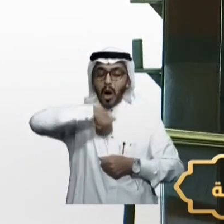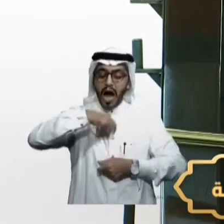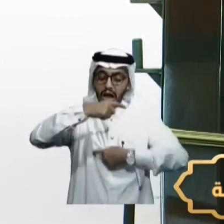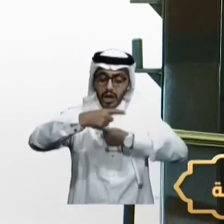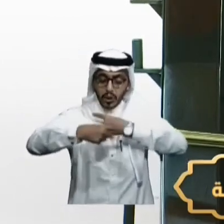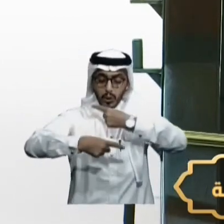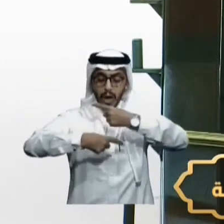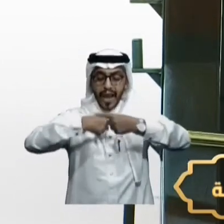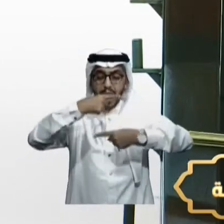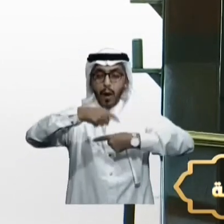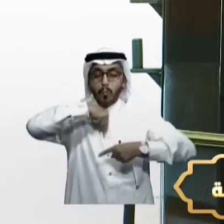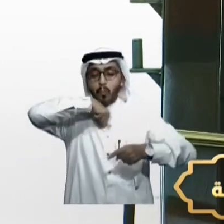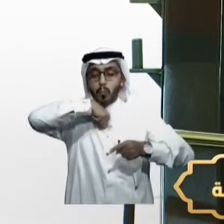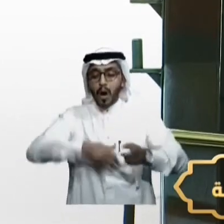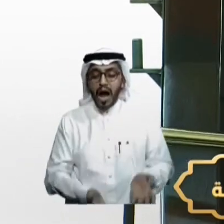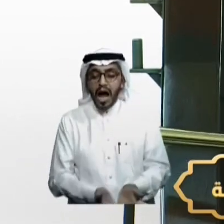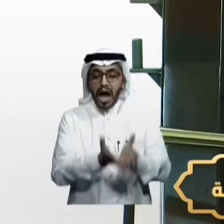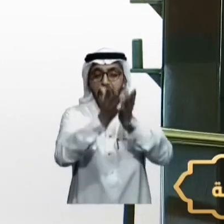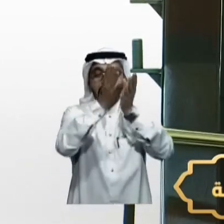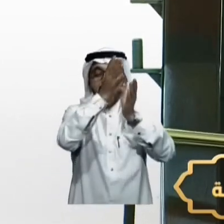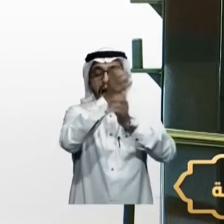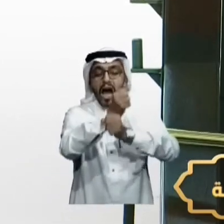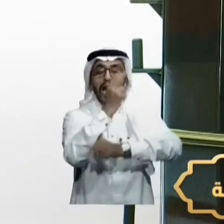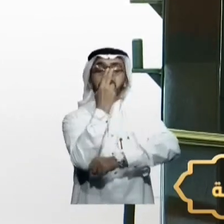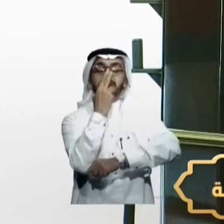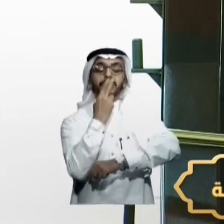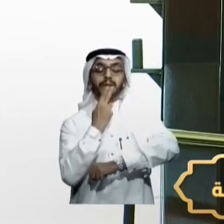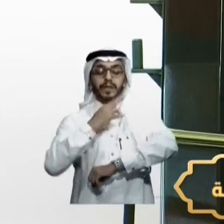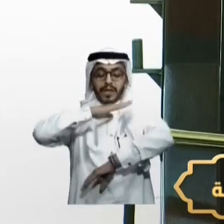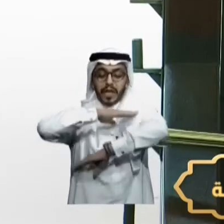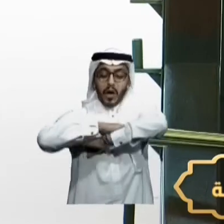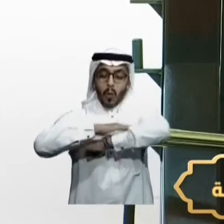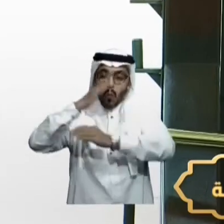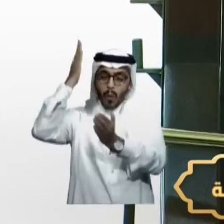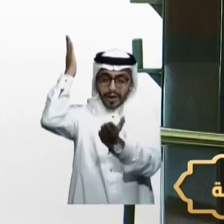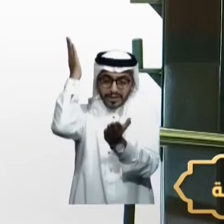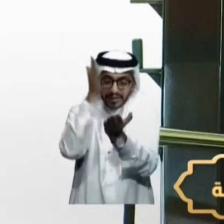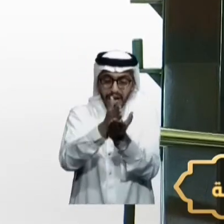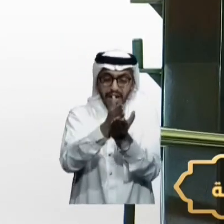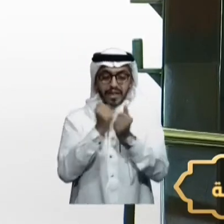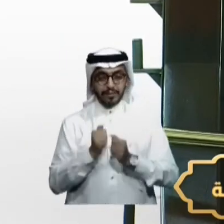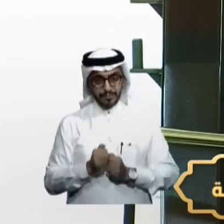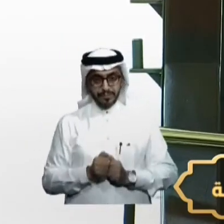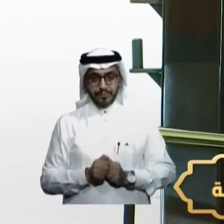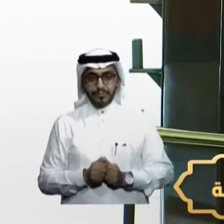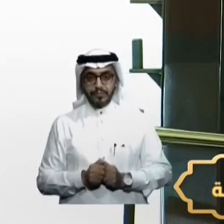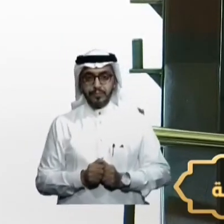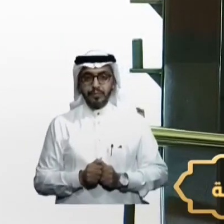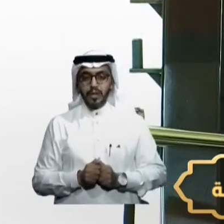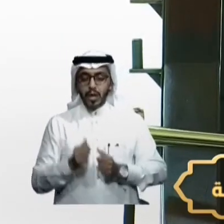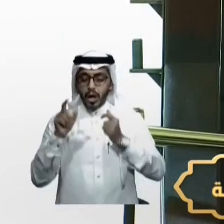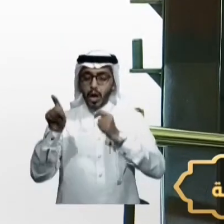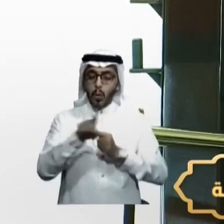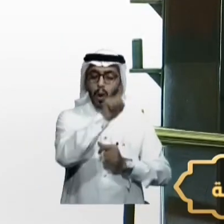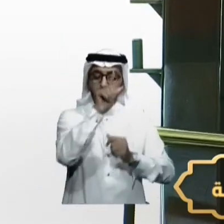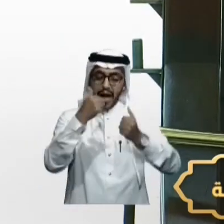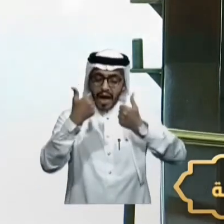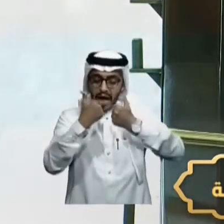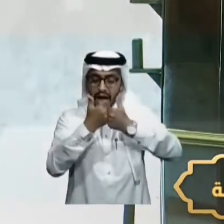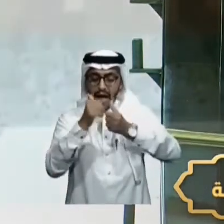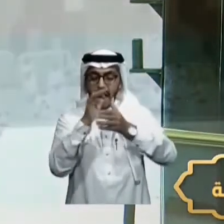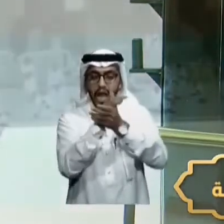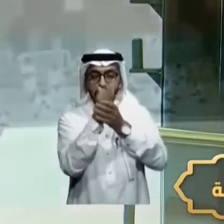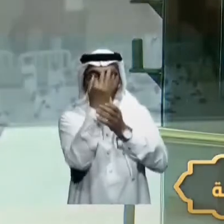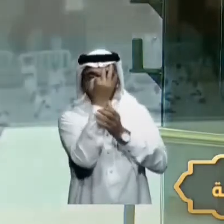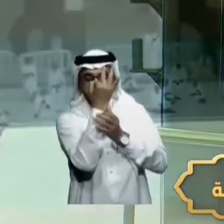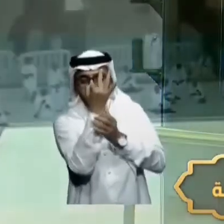تترى عليه إجلالًا لعظيم حقه ووفاقًا، وعلى آله